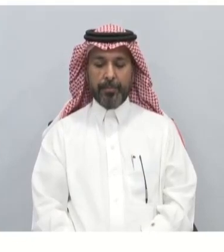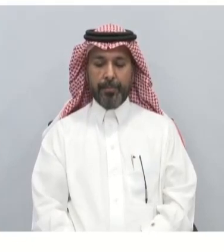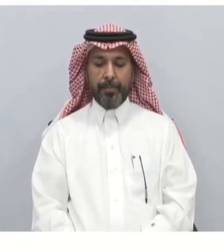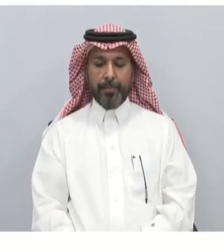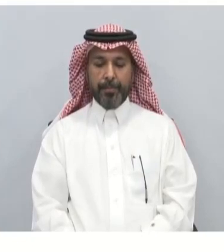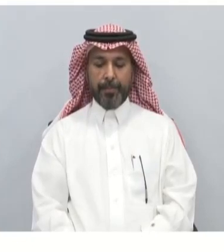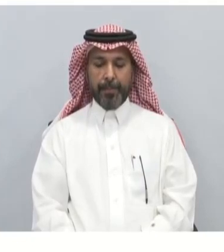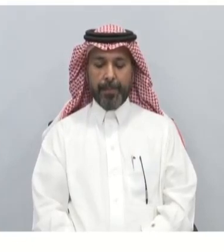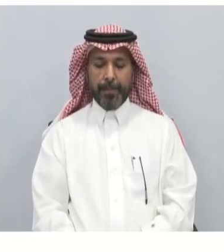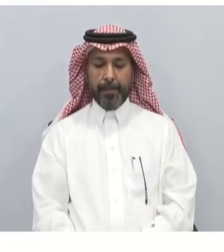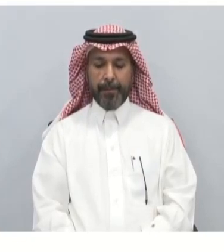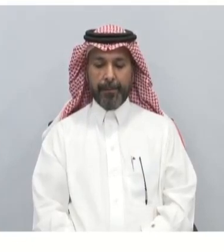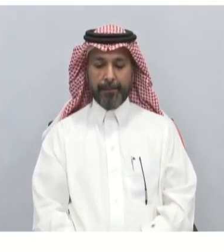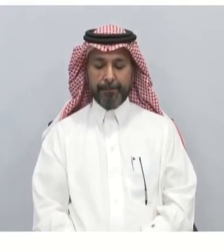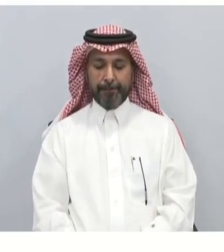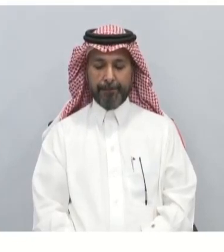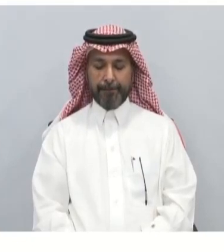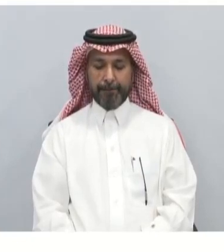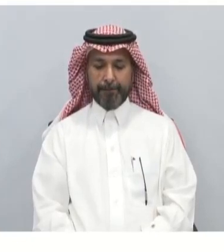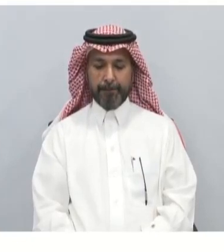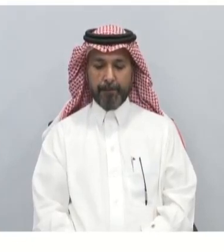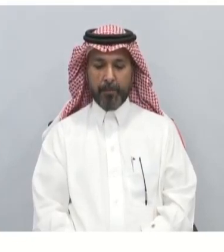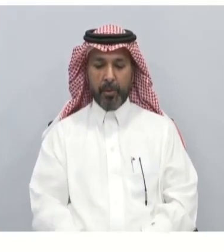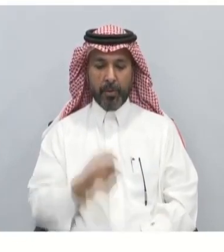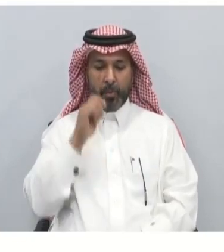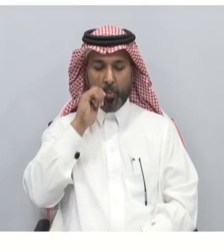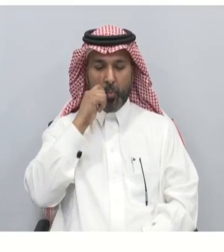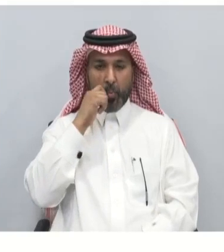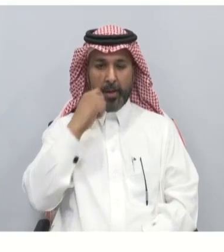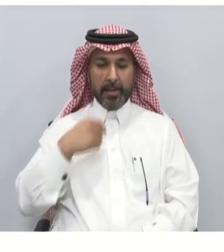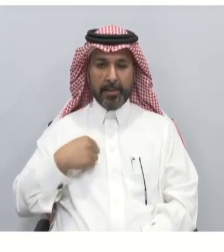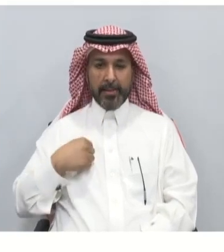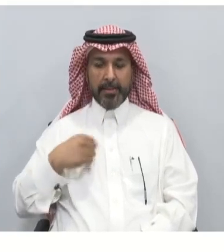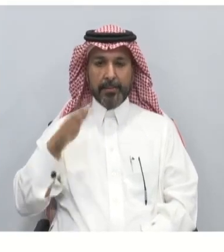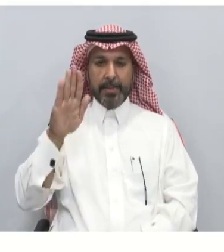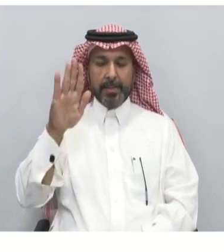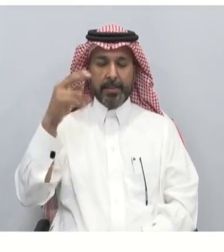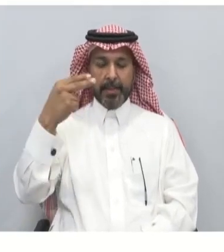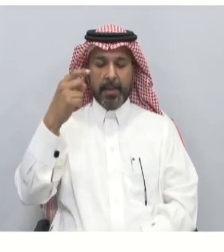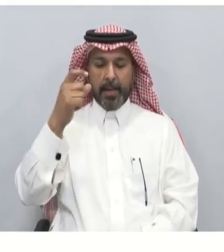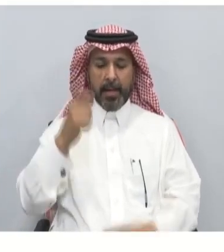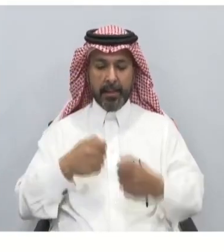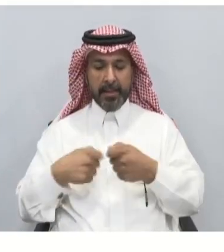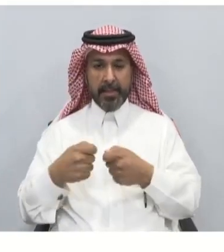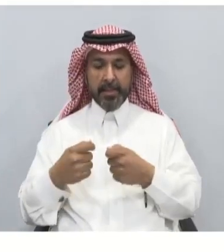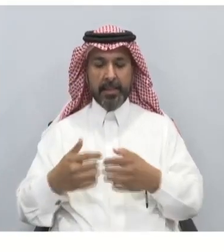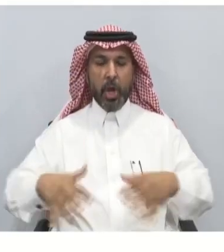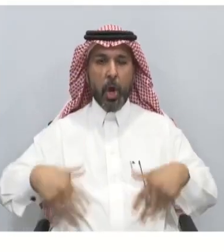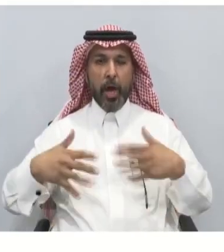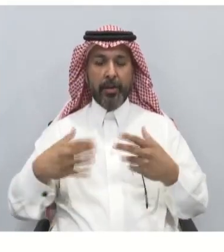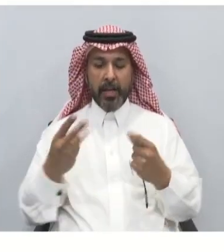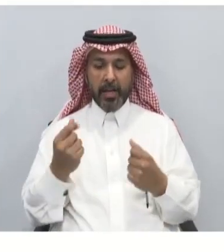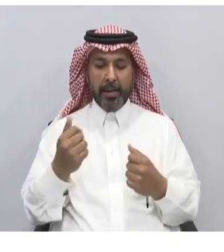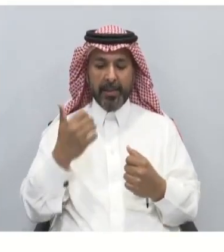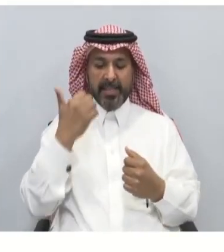لدينا هنا تمثل التكلفة الكلية جيم التي ينفقها سعد ثمنا للتذاكر تاء التي يشتريها من مدينة الألعاب بالمعادلة جيم